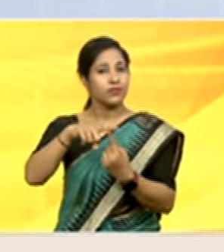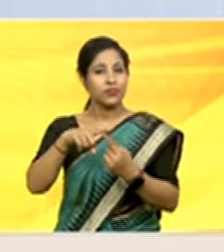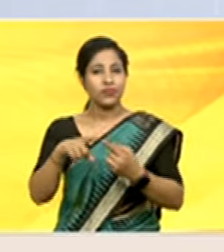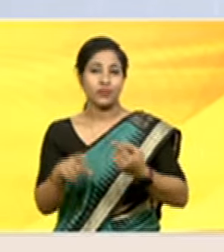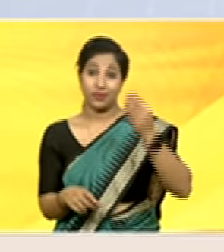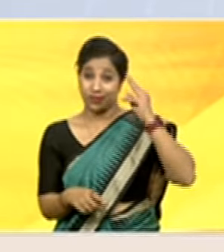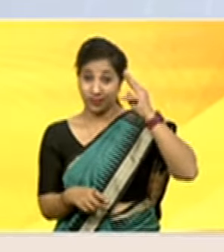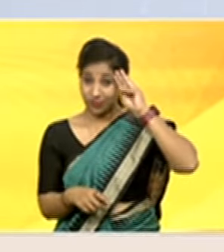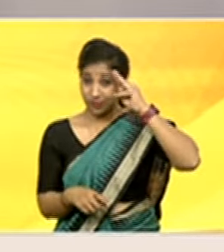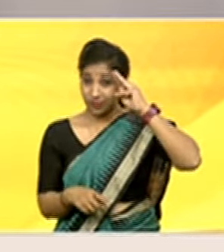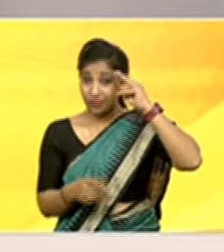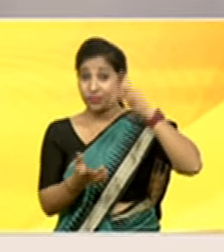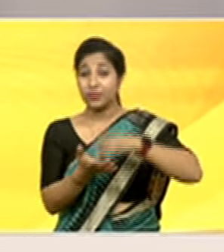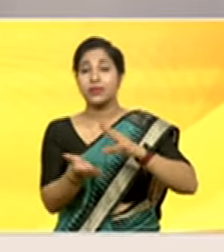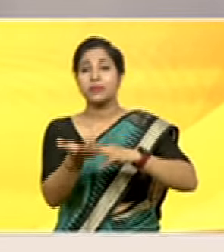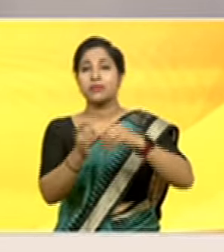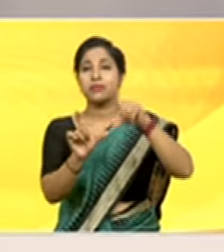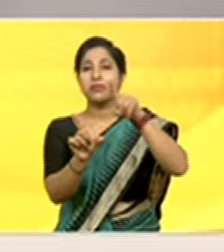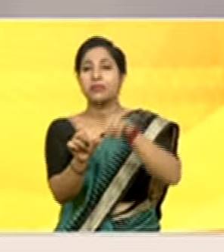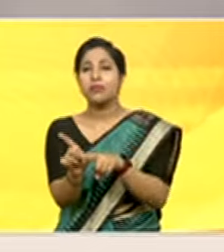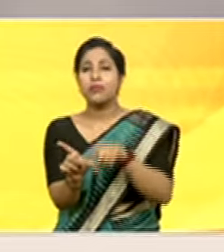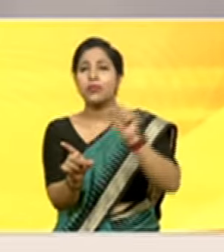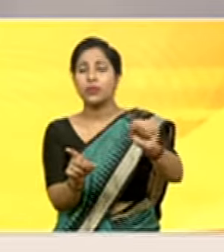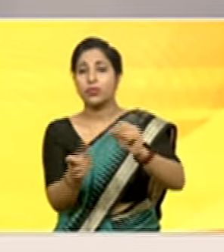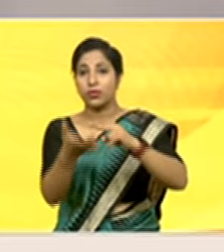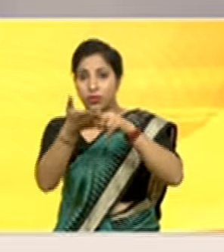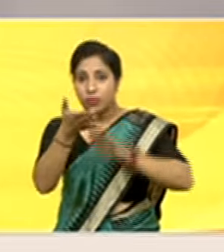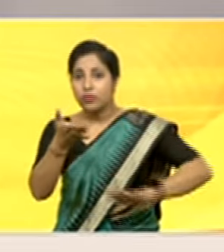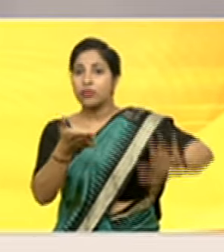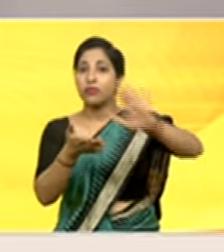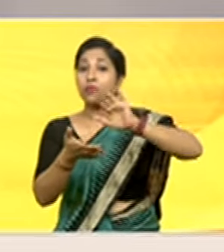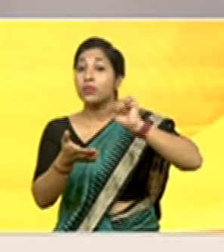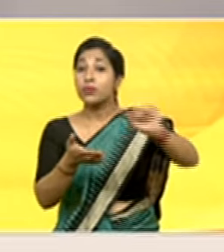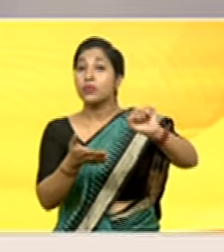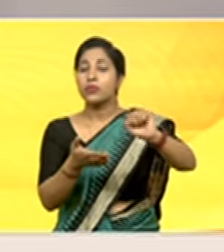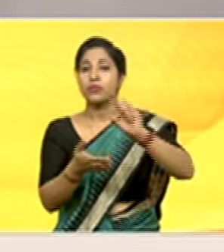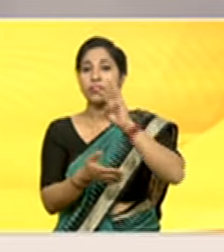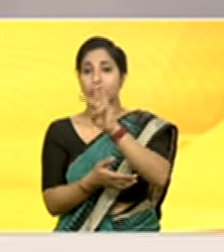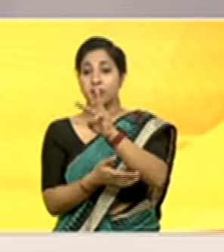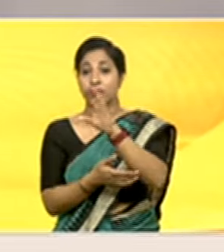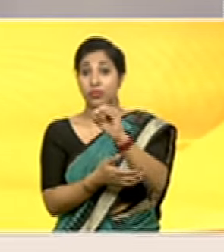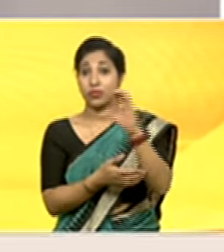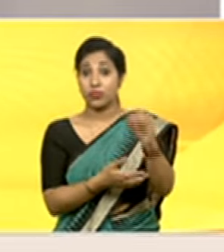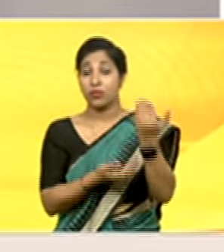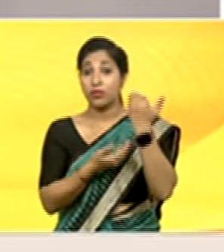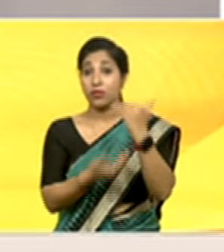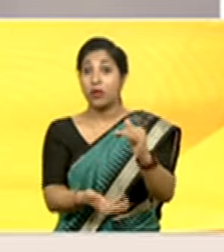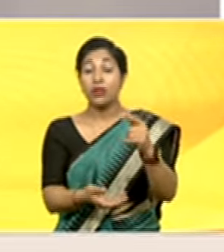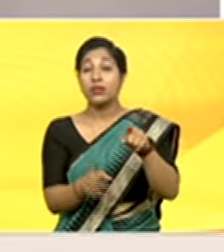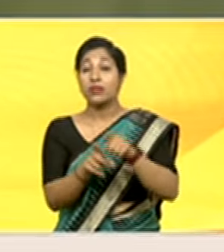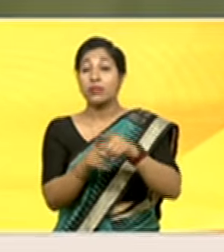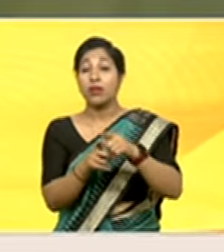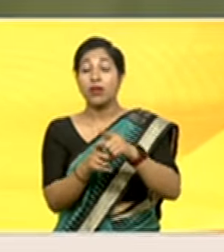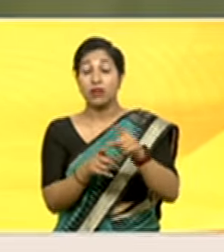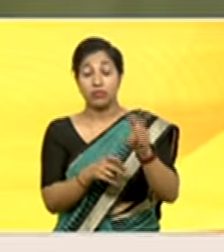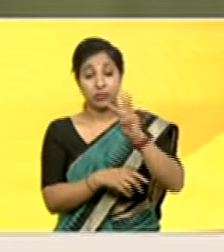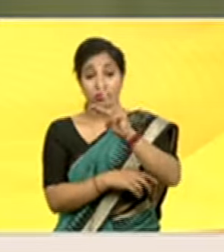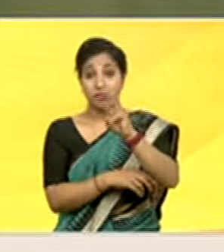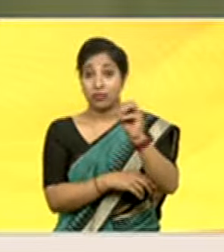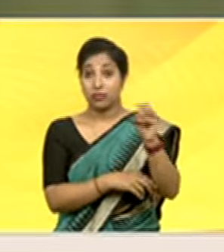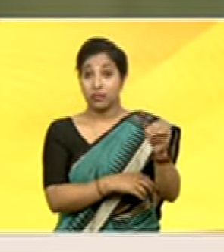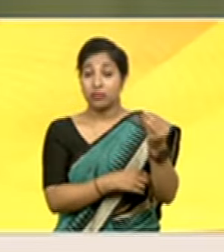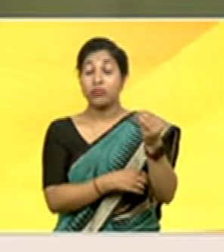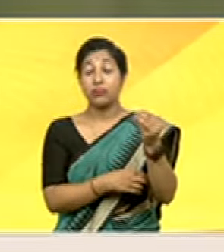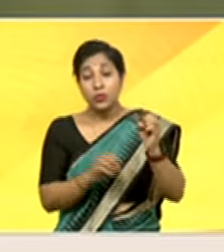साल मैं महा के राष्ट्रिय कभी की तिनसोंवी जन्मेजनती मनाई गई इस